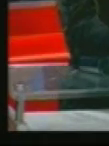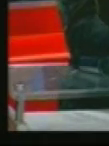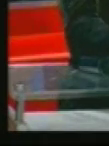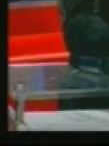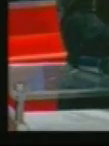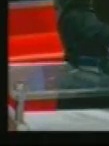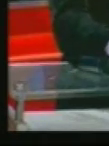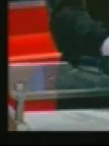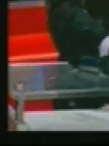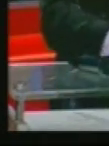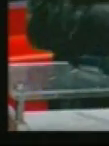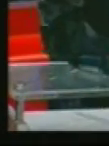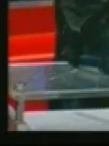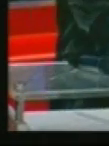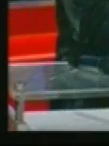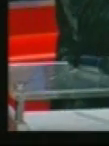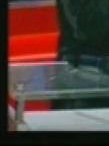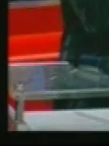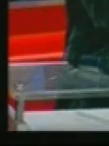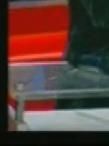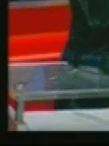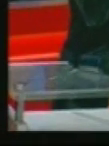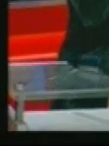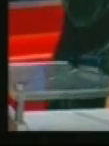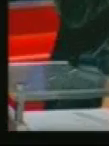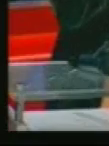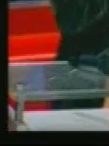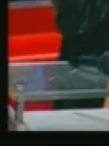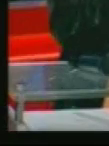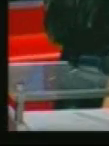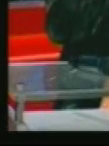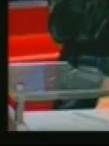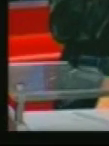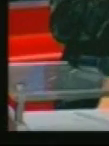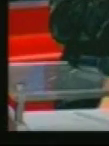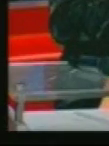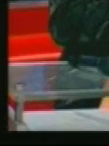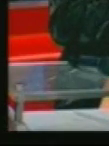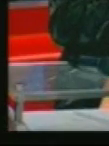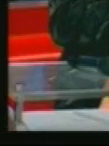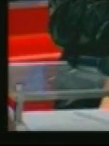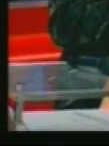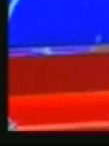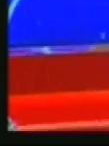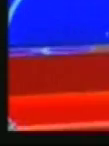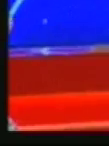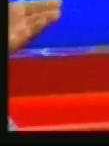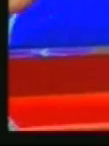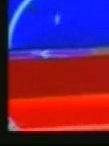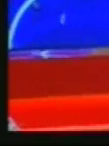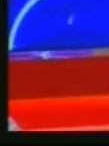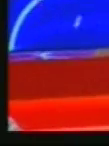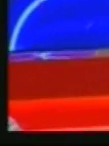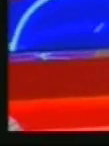כרגע רק אחד יישאר רגע, הוא הגיע. אז מה קורה עם החבר'ה שלו? איפה הג'ירפה?